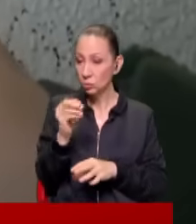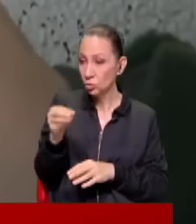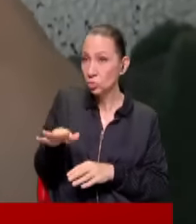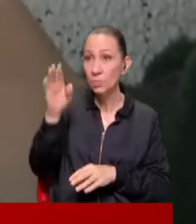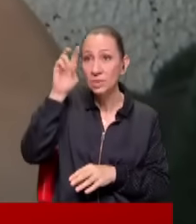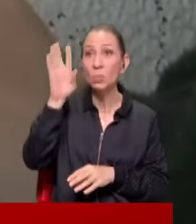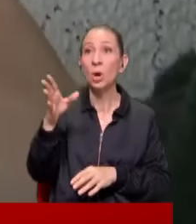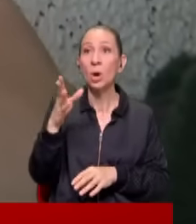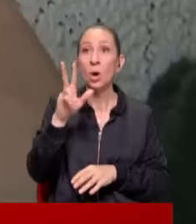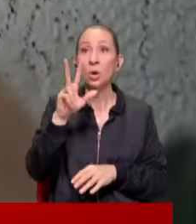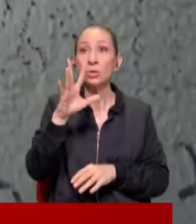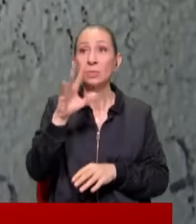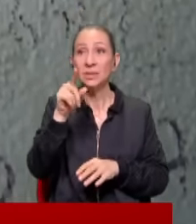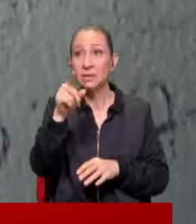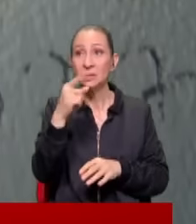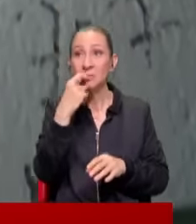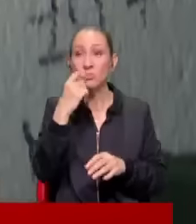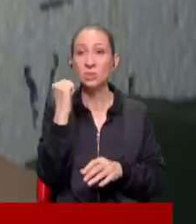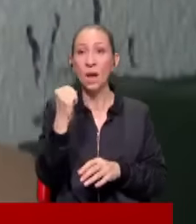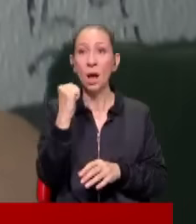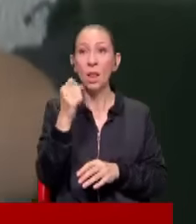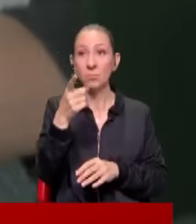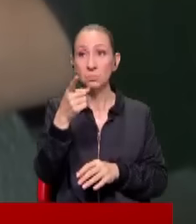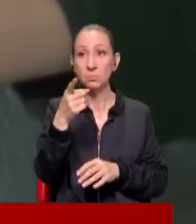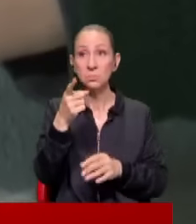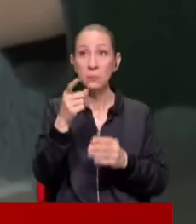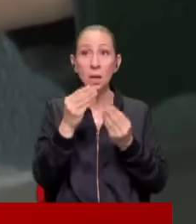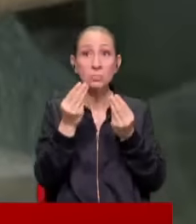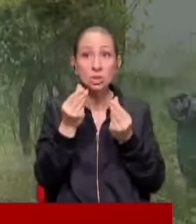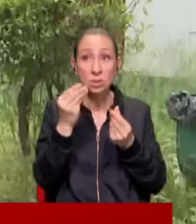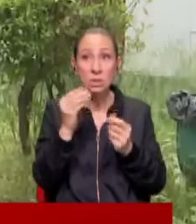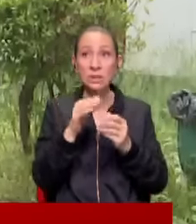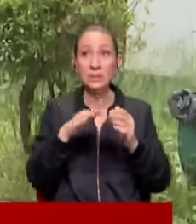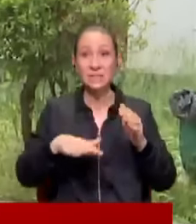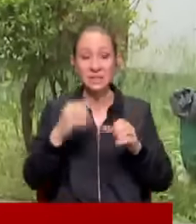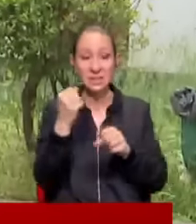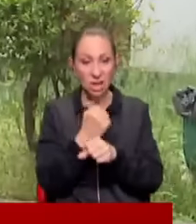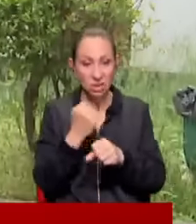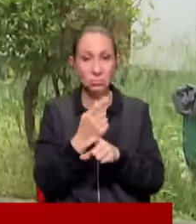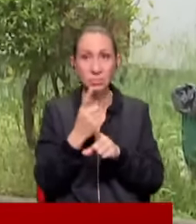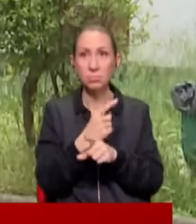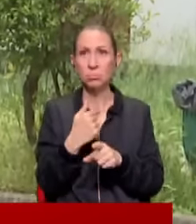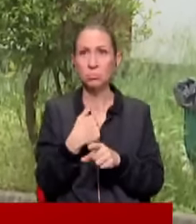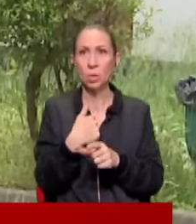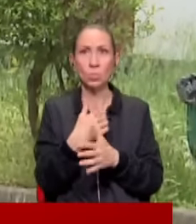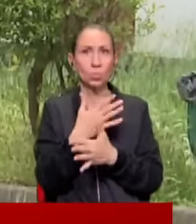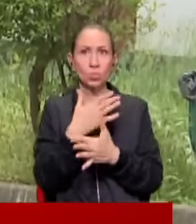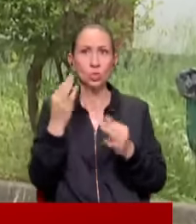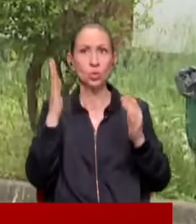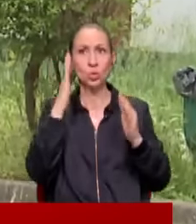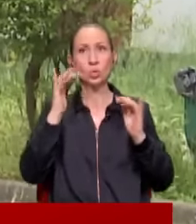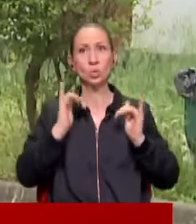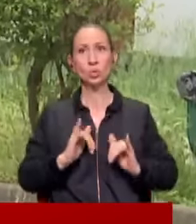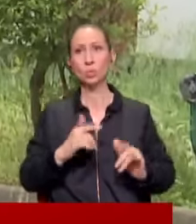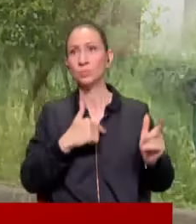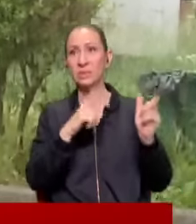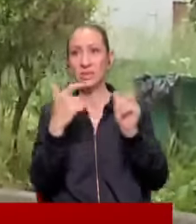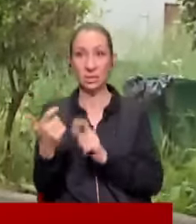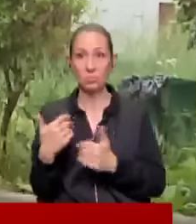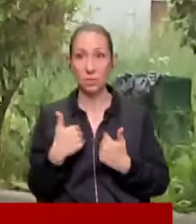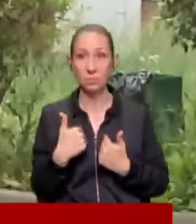mu? C35 beton, nervürlü demir, işte ona göre mıcır yapısı kullanıldı, işte zemin kayalık falan. Ben çok mutlu ve huzurlu bir şekilde